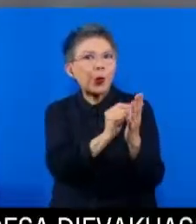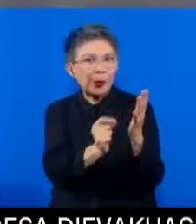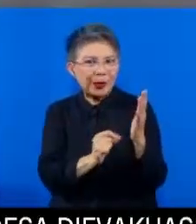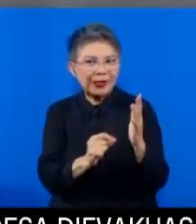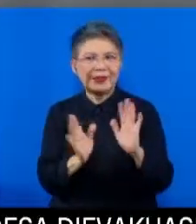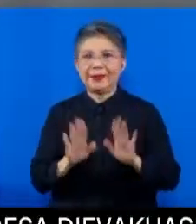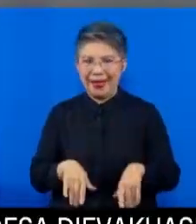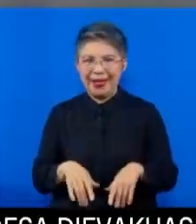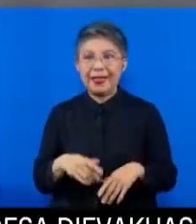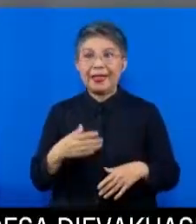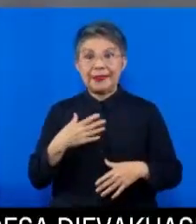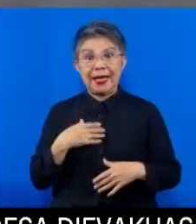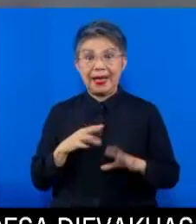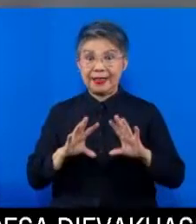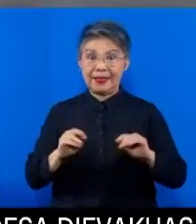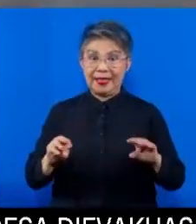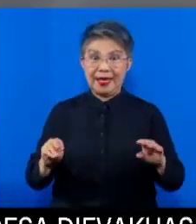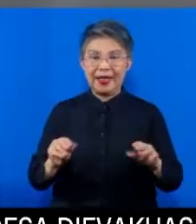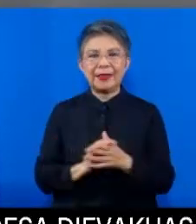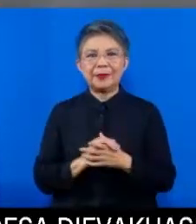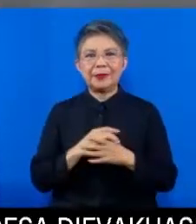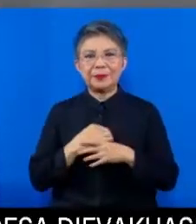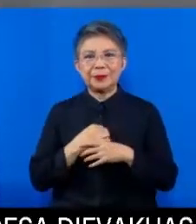yang kita kerjakan,